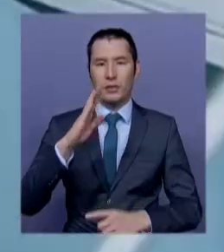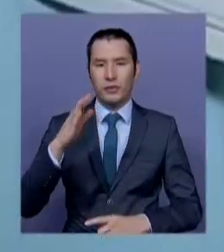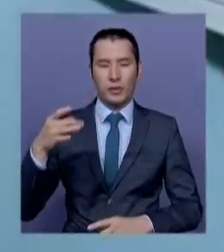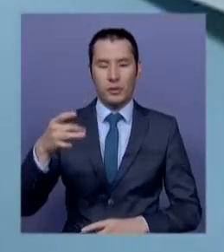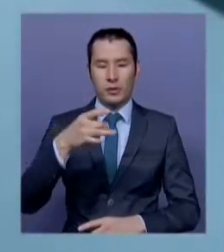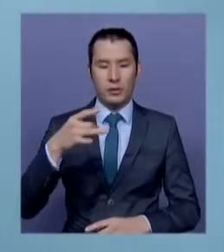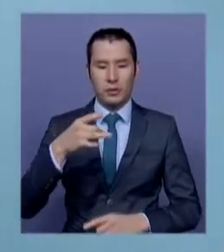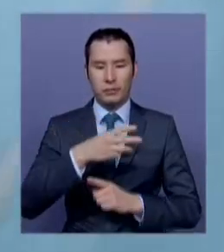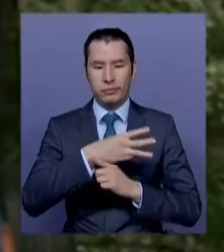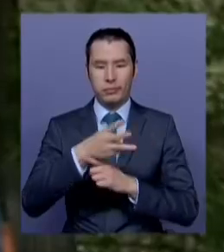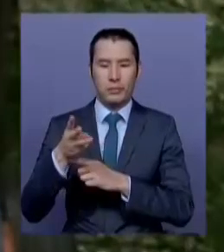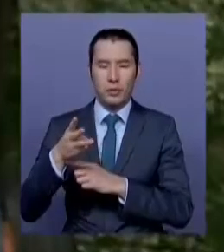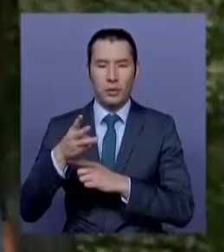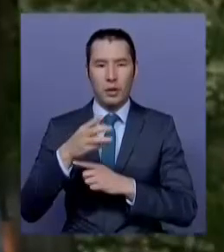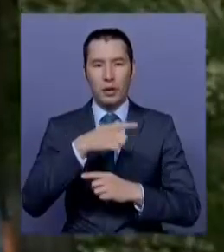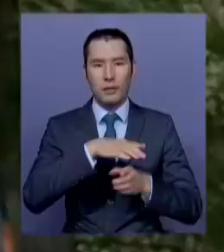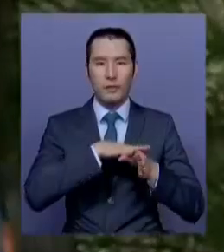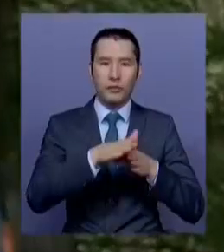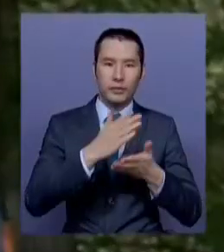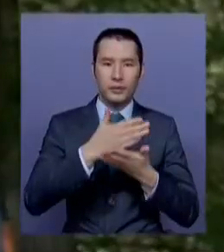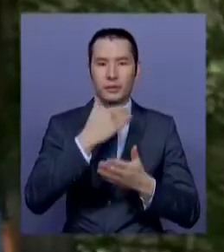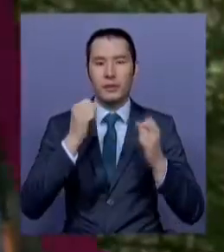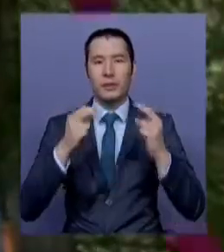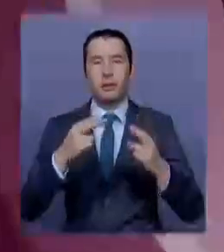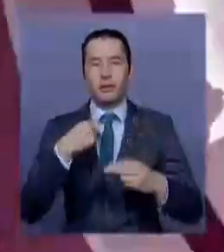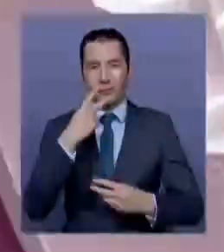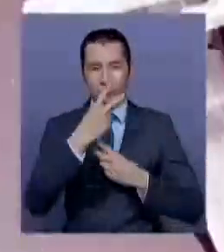санитарлық жұмыстардың қорытындысын мен аяулым көлжігі тарқатып айтам.